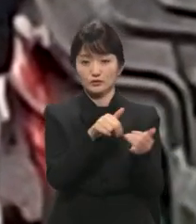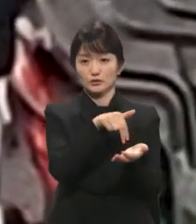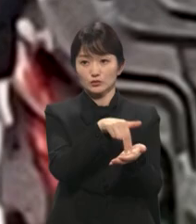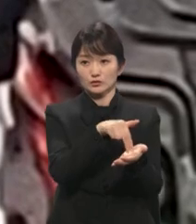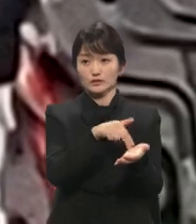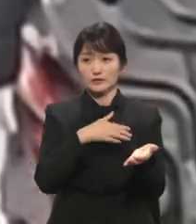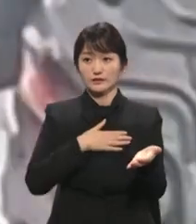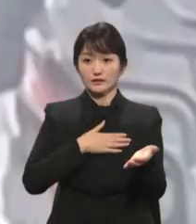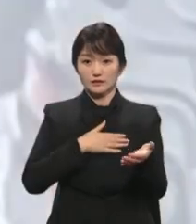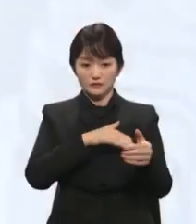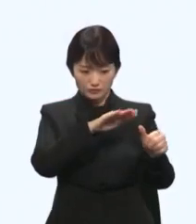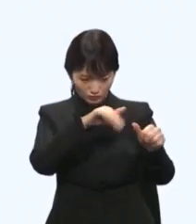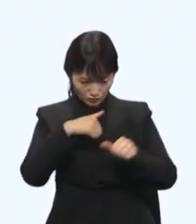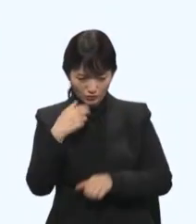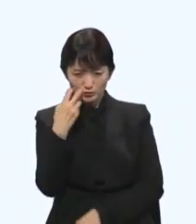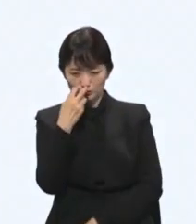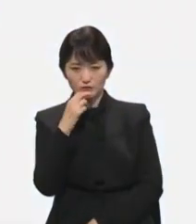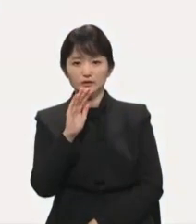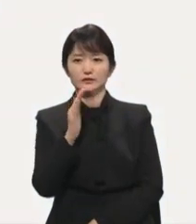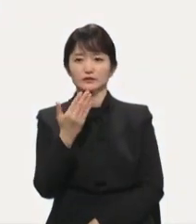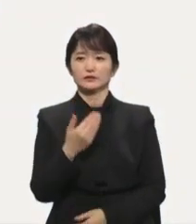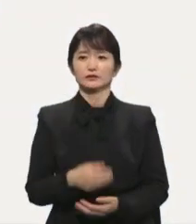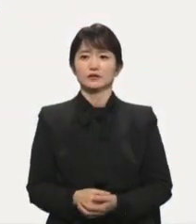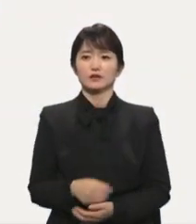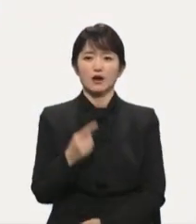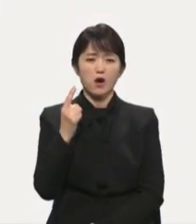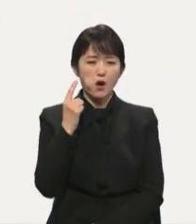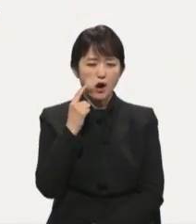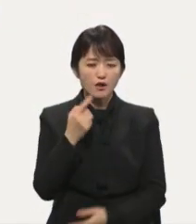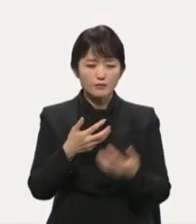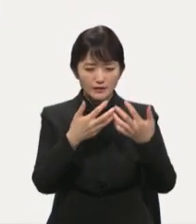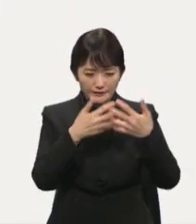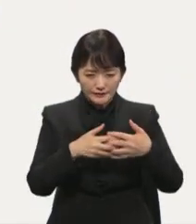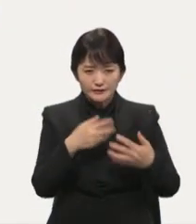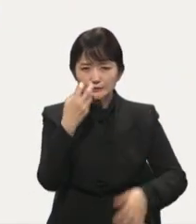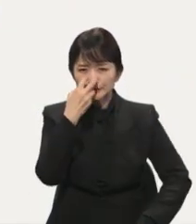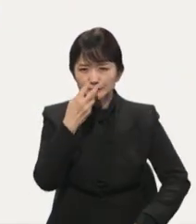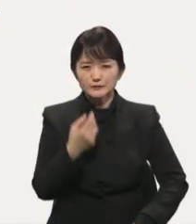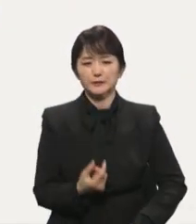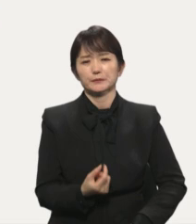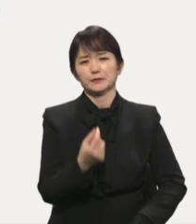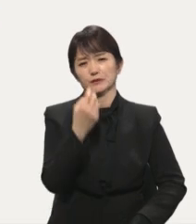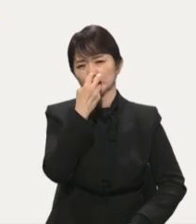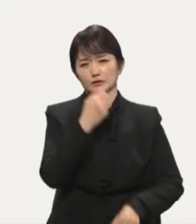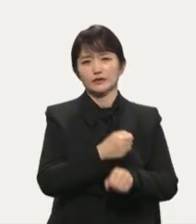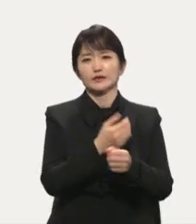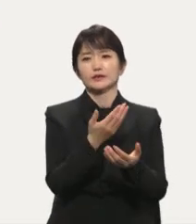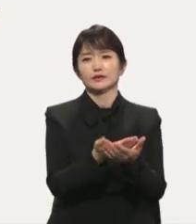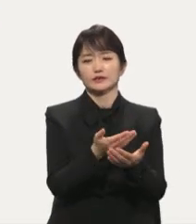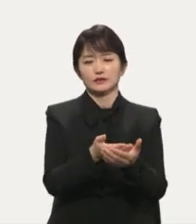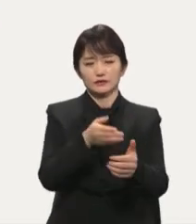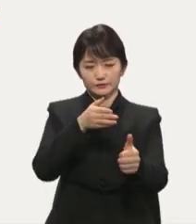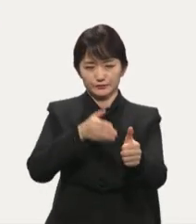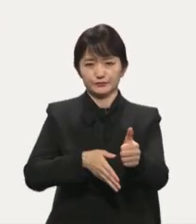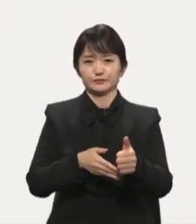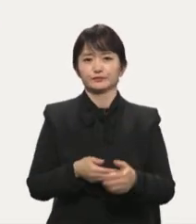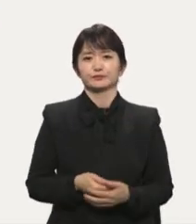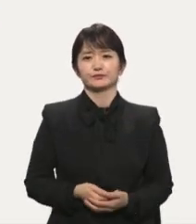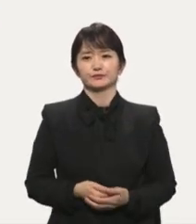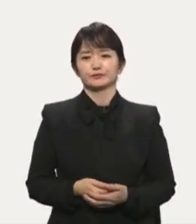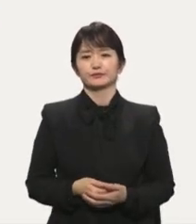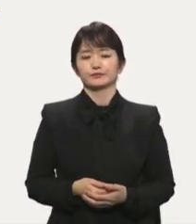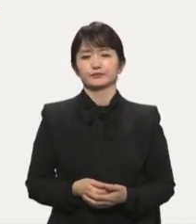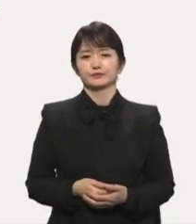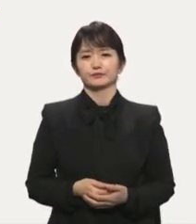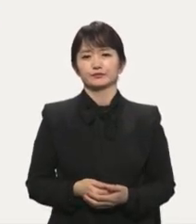내가 대질 조사도 받아야 되겠고 어 거짓말 탐지기 조사도 하고 신속하게 조사를 해 달라 이렇게 요청하고 있는 상황인데